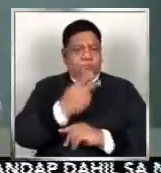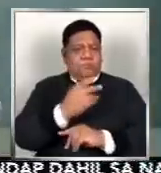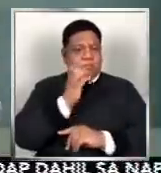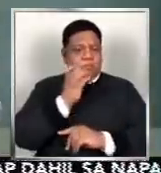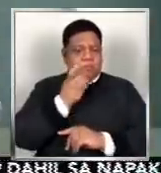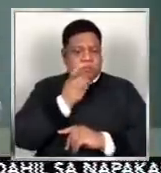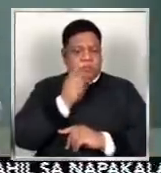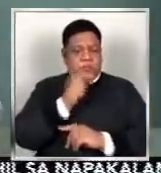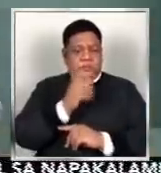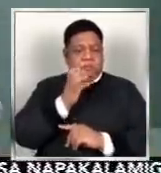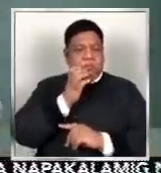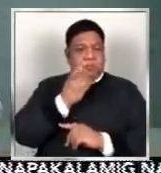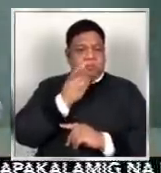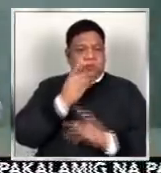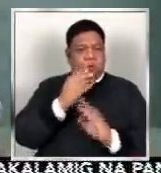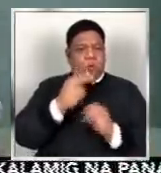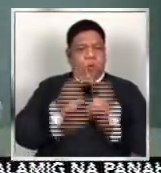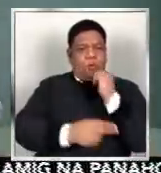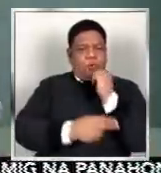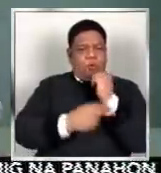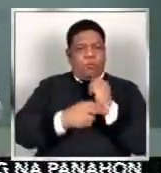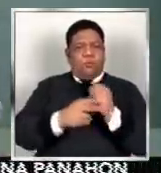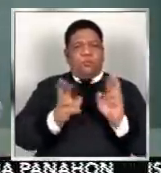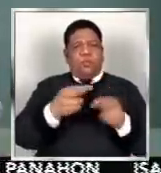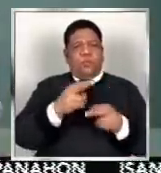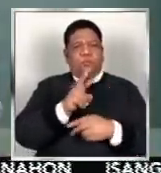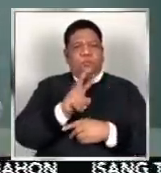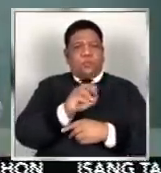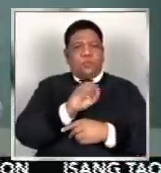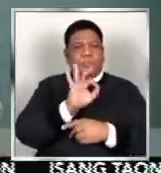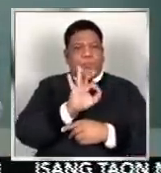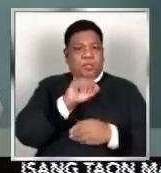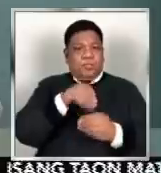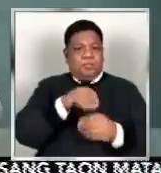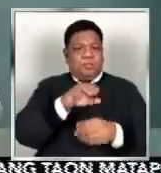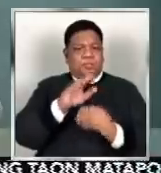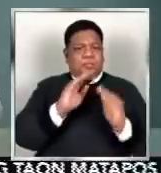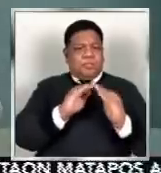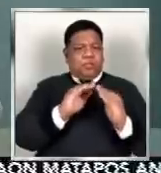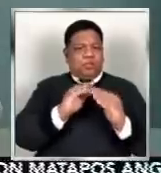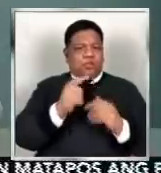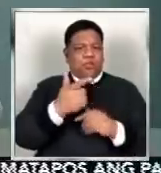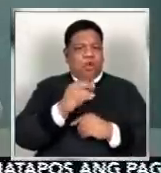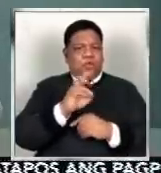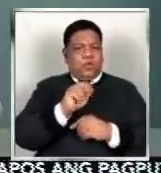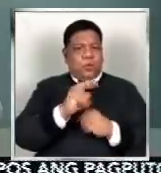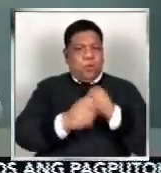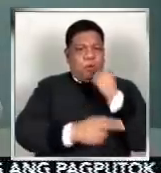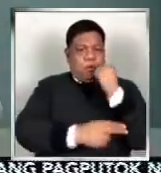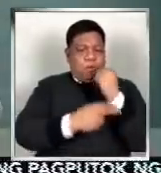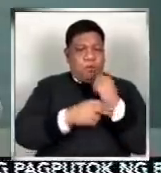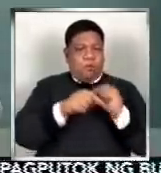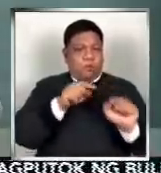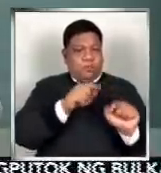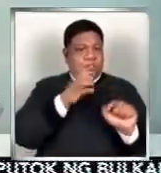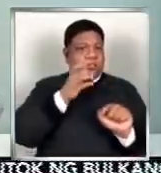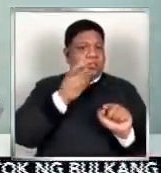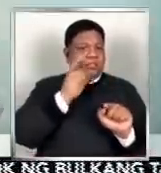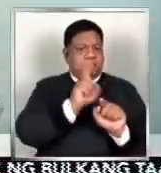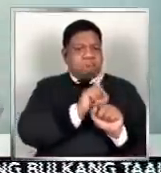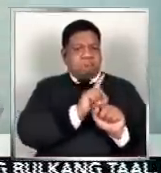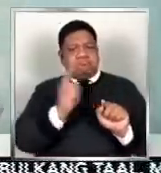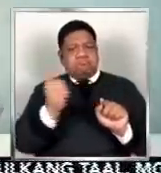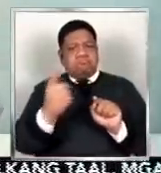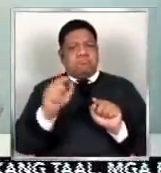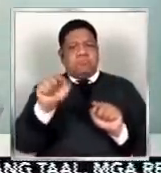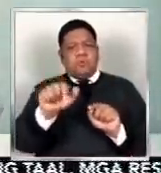Room 2209 ng City Garden Grand Hotel. Lumabas pa si Christine sa kanilang kwarto at pumunta sa Room 2207. Alas